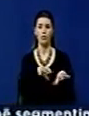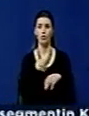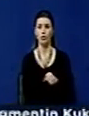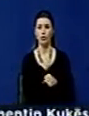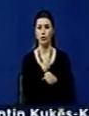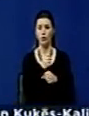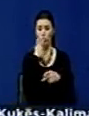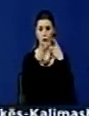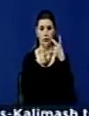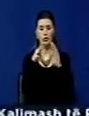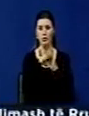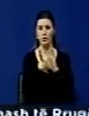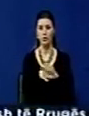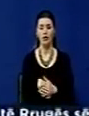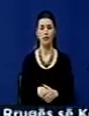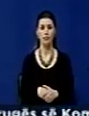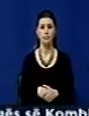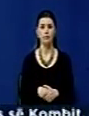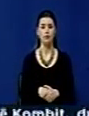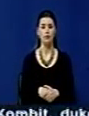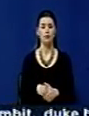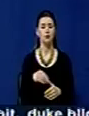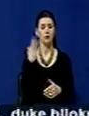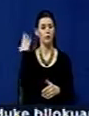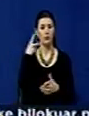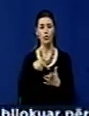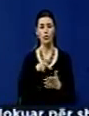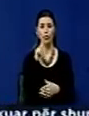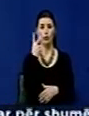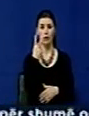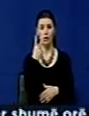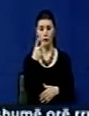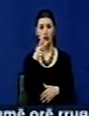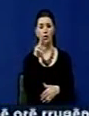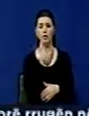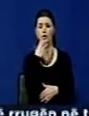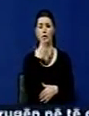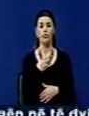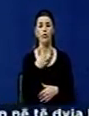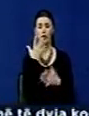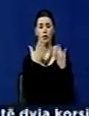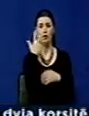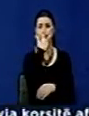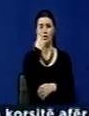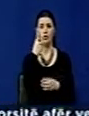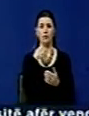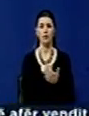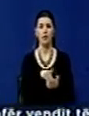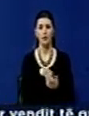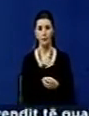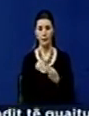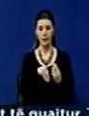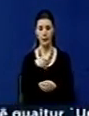dhe rregulloreve. Sa për informat, në vitin 2012, në dhjetor kanë qenë 31.000 familje,